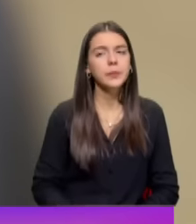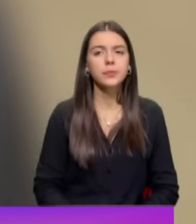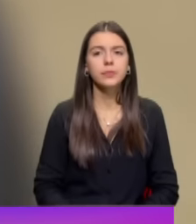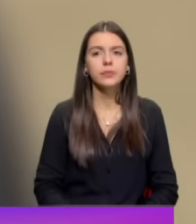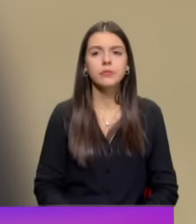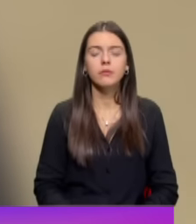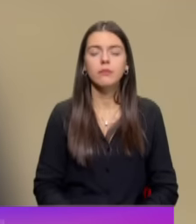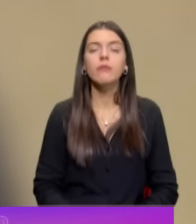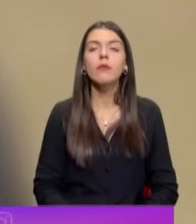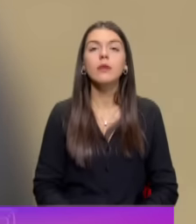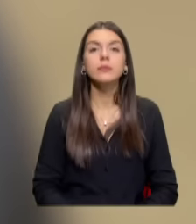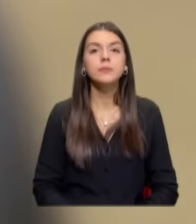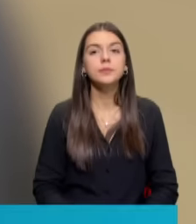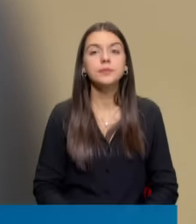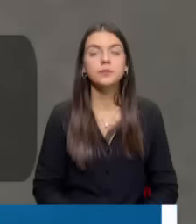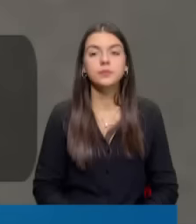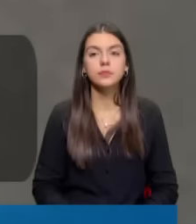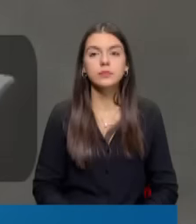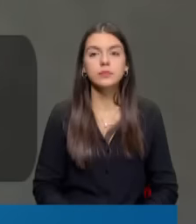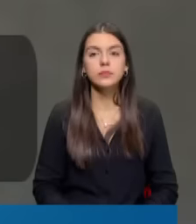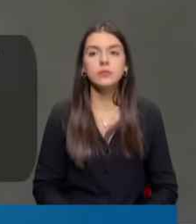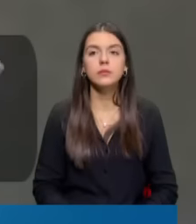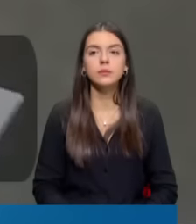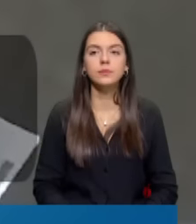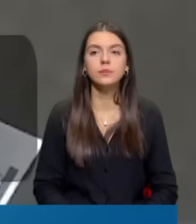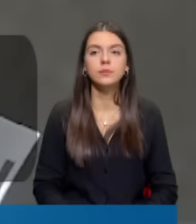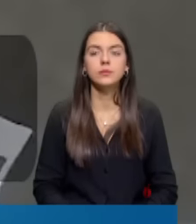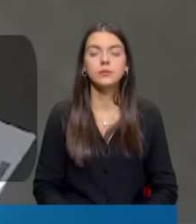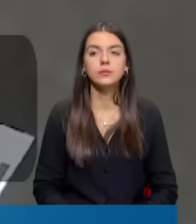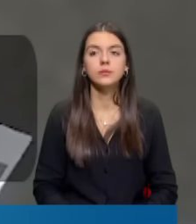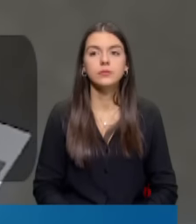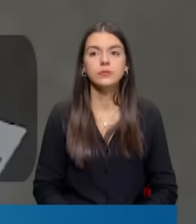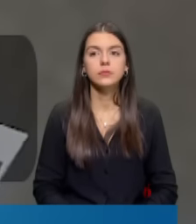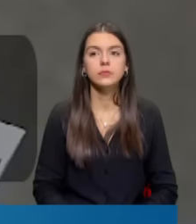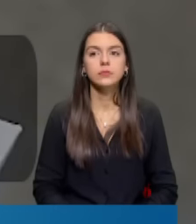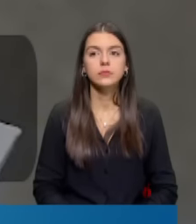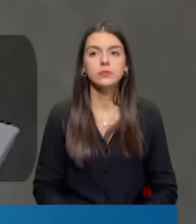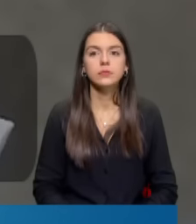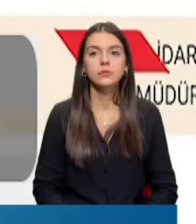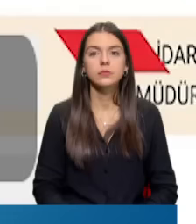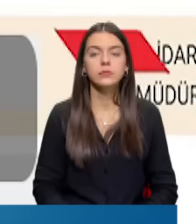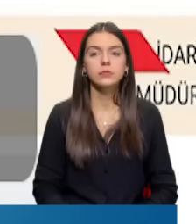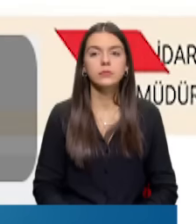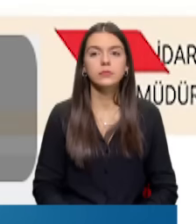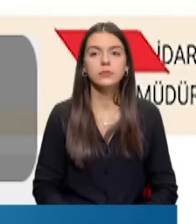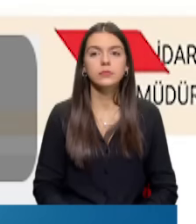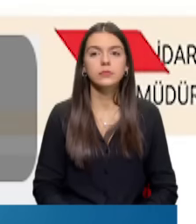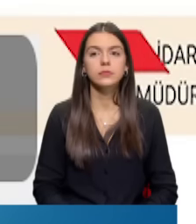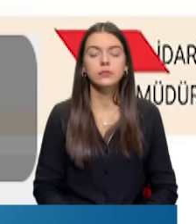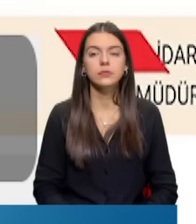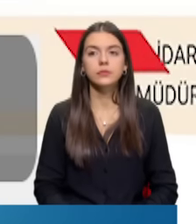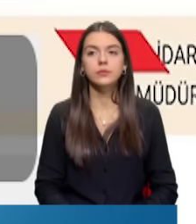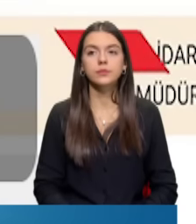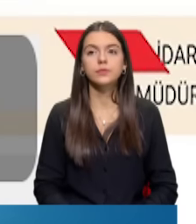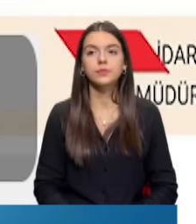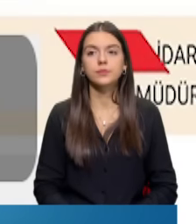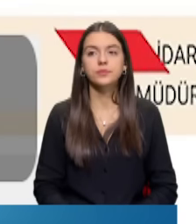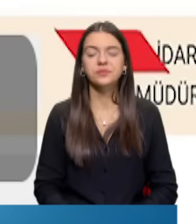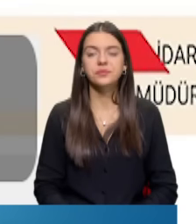Yetişkin, bilgili ve erdemli hukukçu yetiştirmek. 19 Ağustos 2023 tarihinde yapılan Adalet Bakanlığı